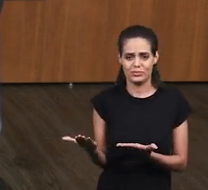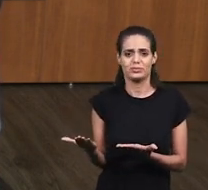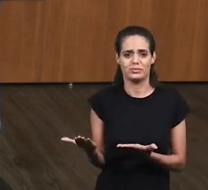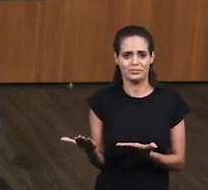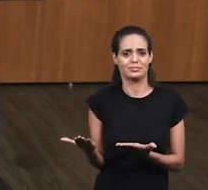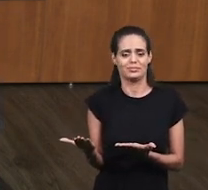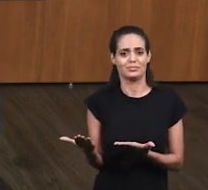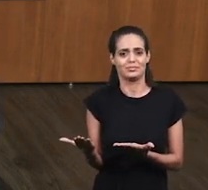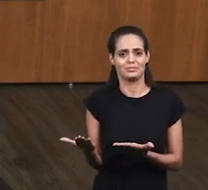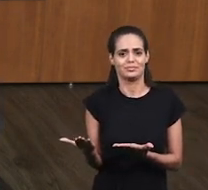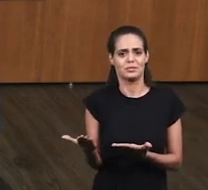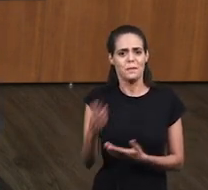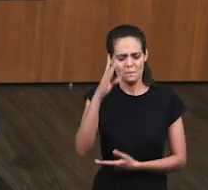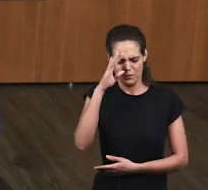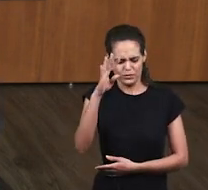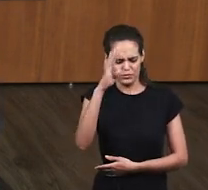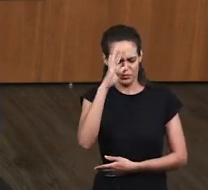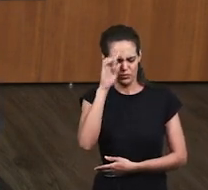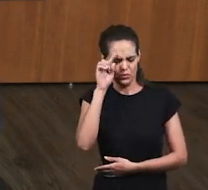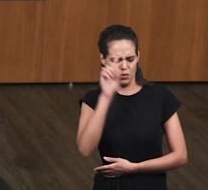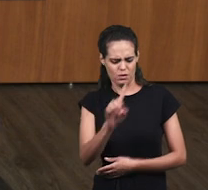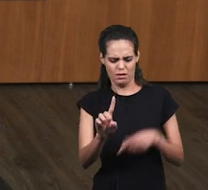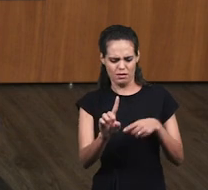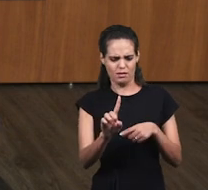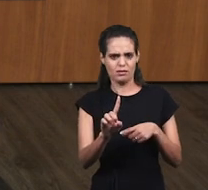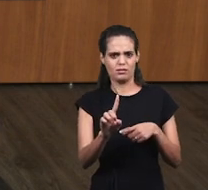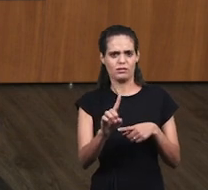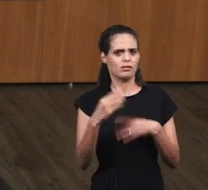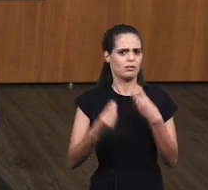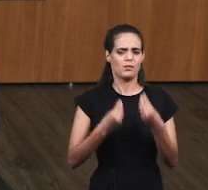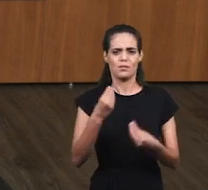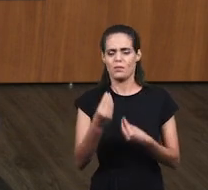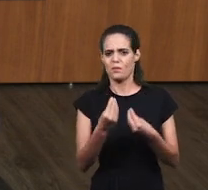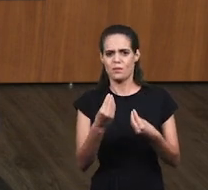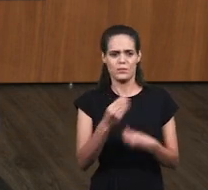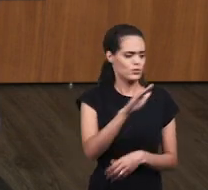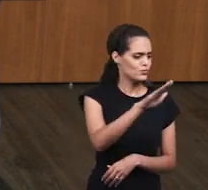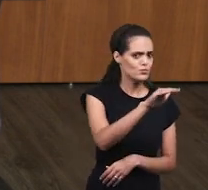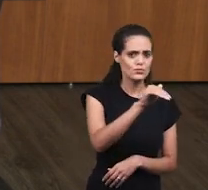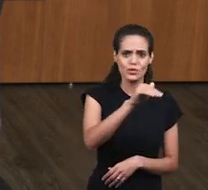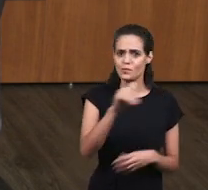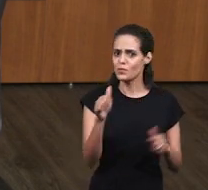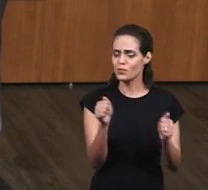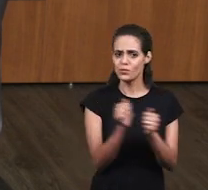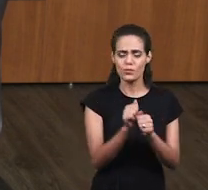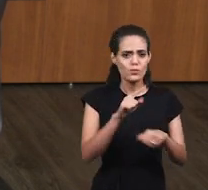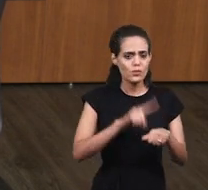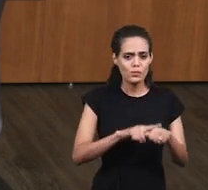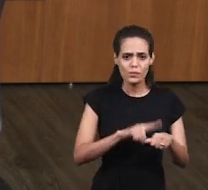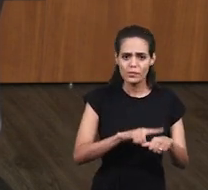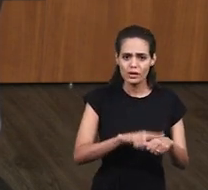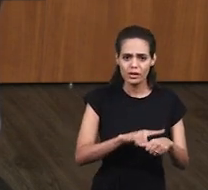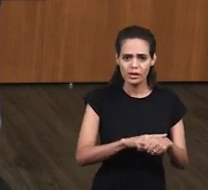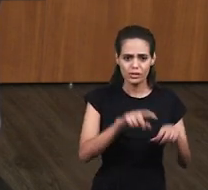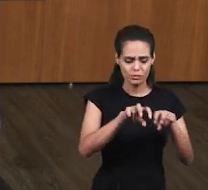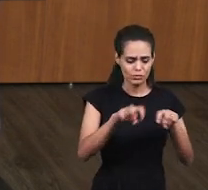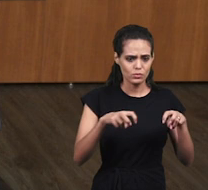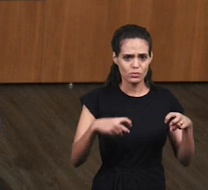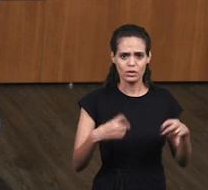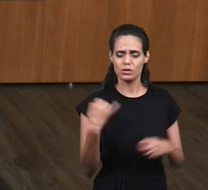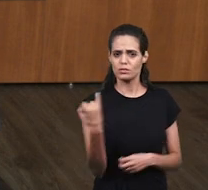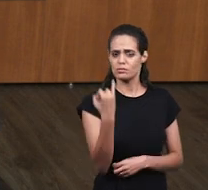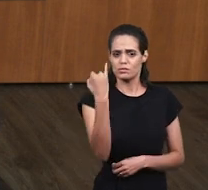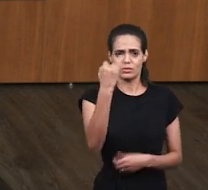appelé par sa famille, par ses frères, par son père, pour être présent dans cette réunion importante. Donc prophétiquement,